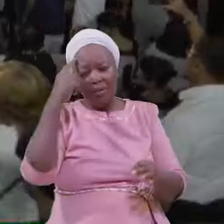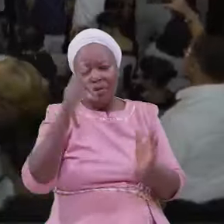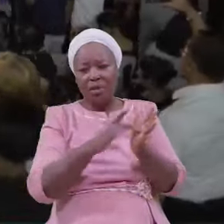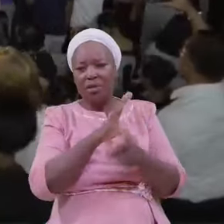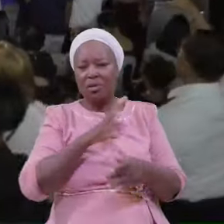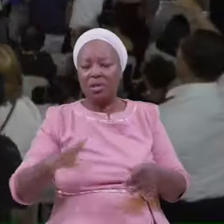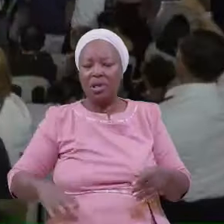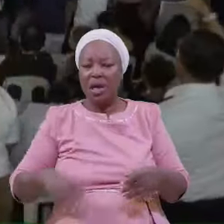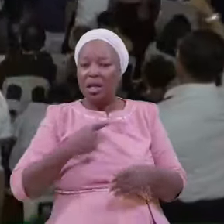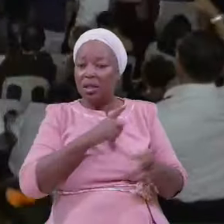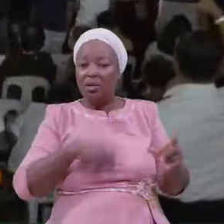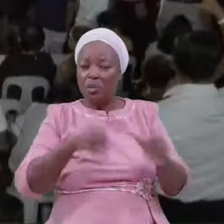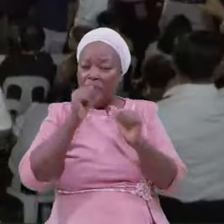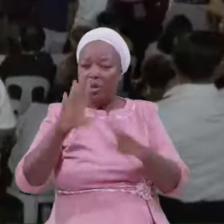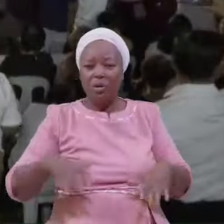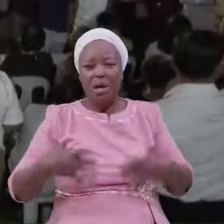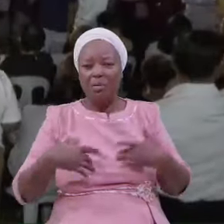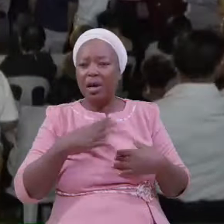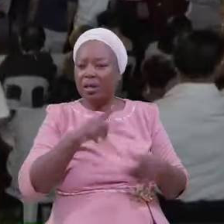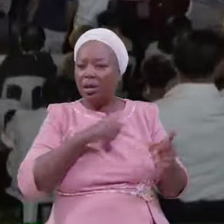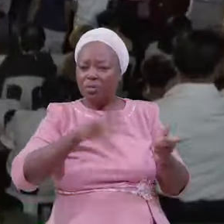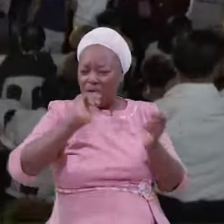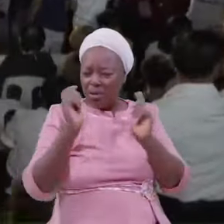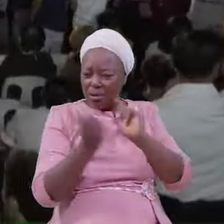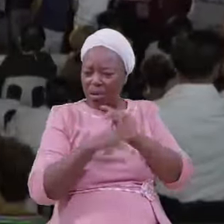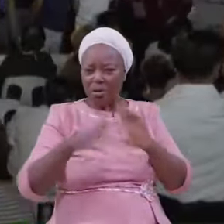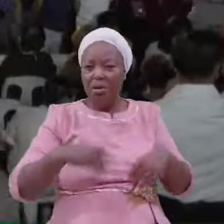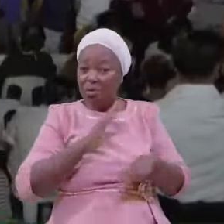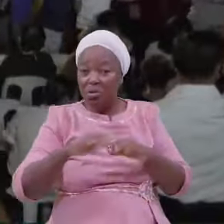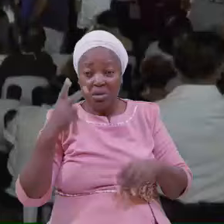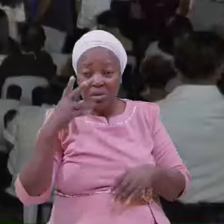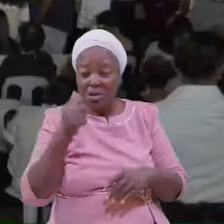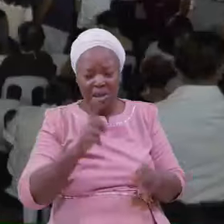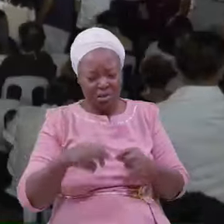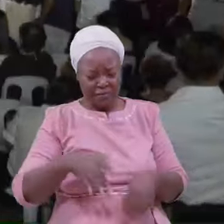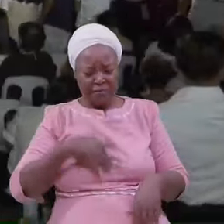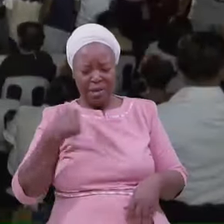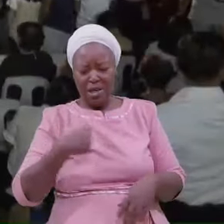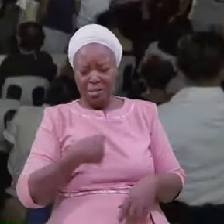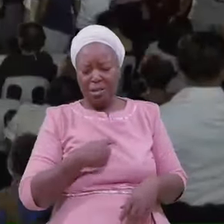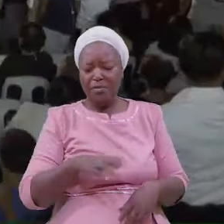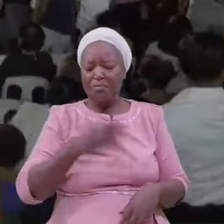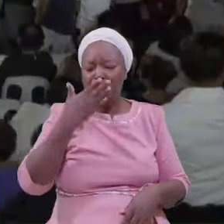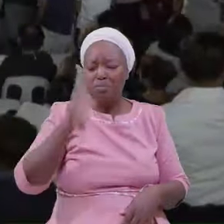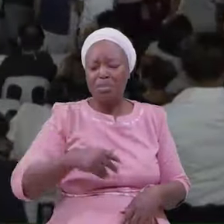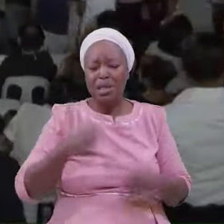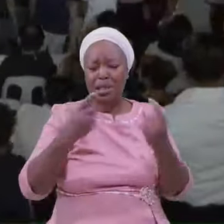Naghihintay po ang mga pastor dito. Ang mga counselors, ipapanalangin kayo, kakausapin kayo.